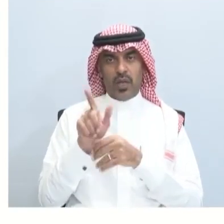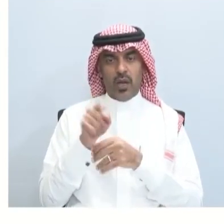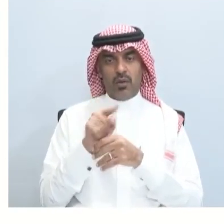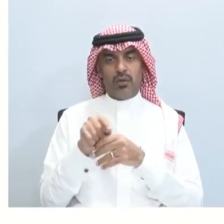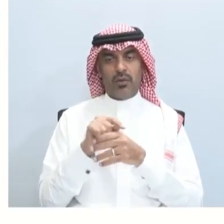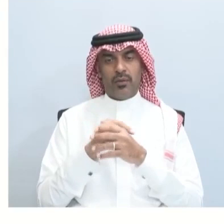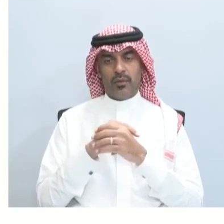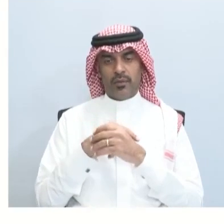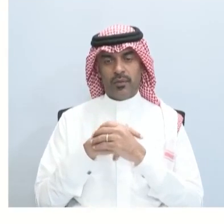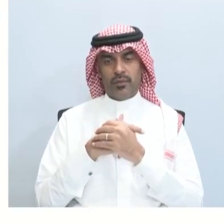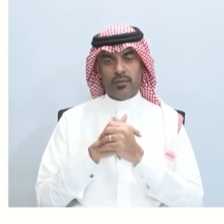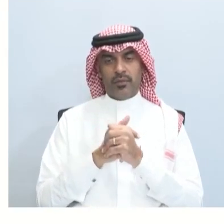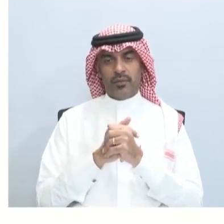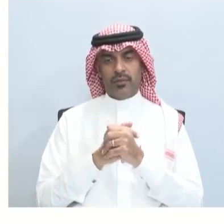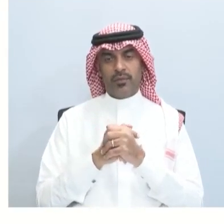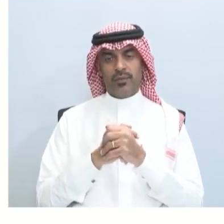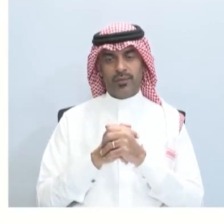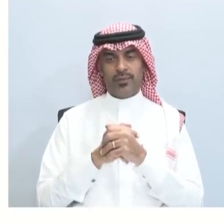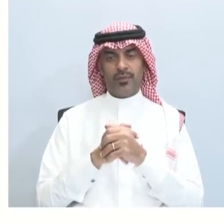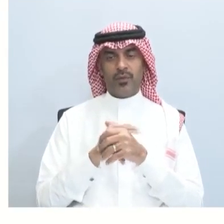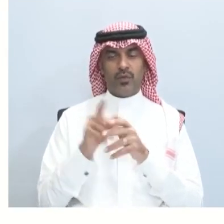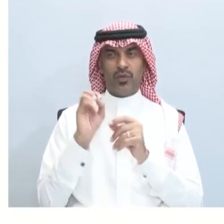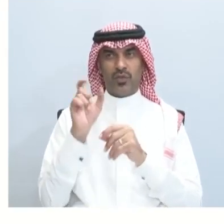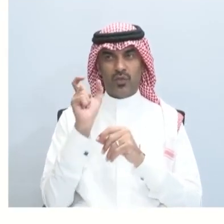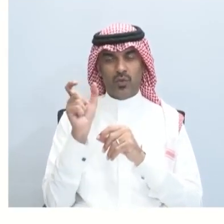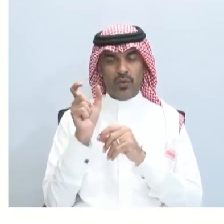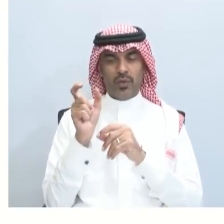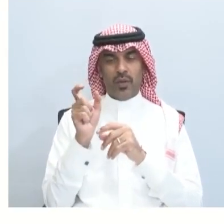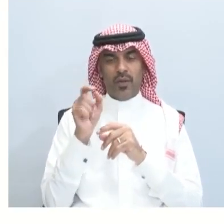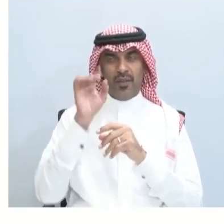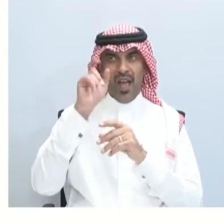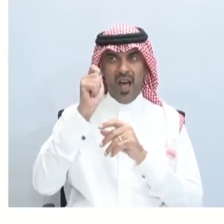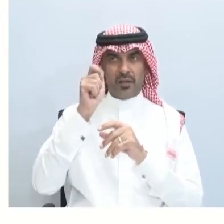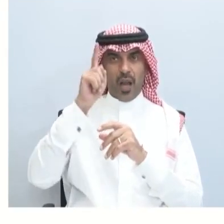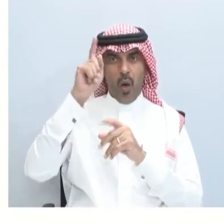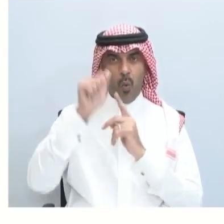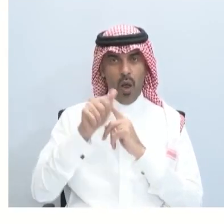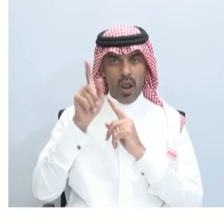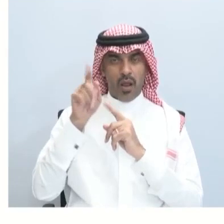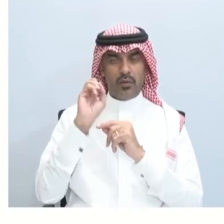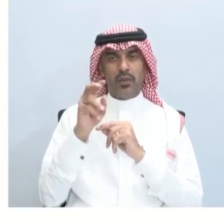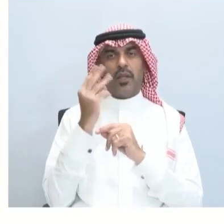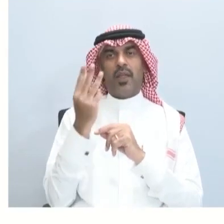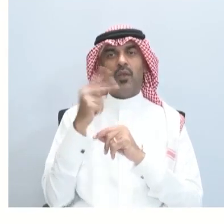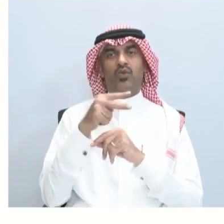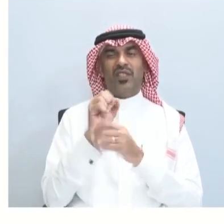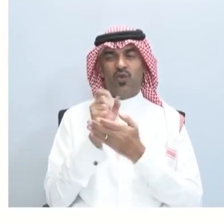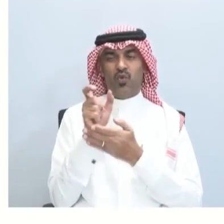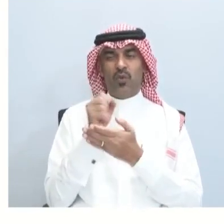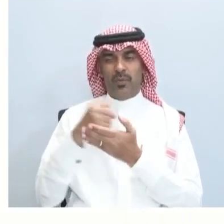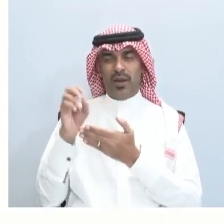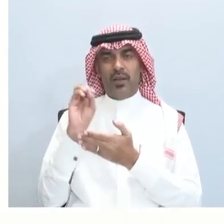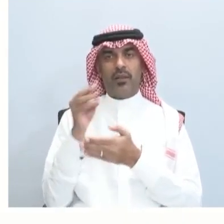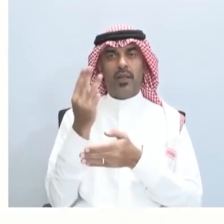اذا للتحقق هنا نعوض عن نون في المتباينه الاصليه ب 22 وهو